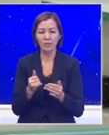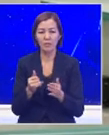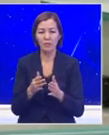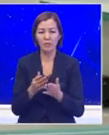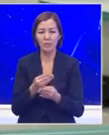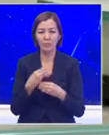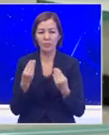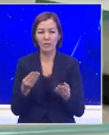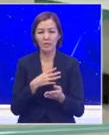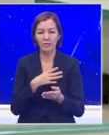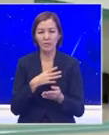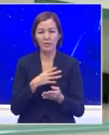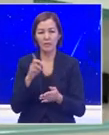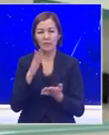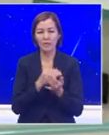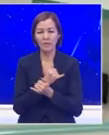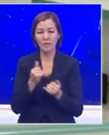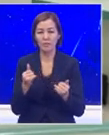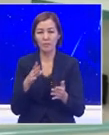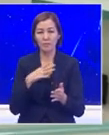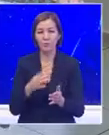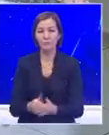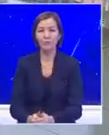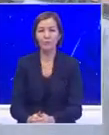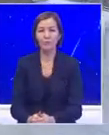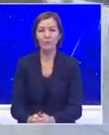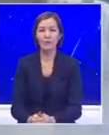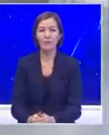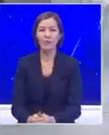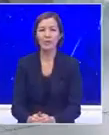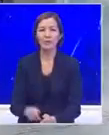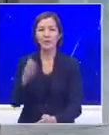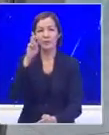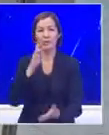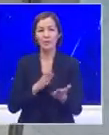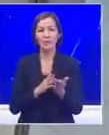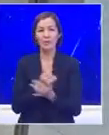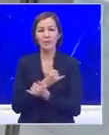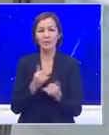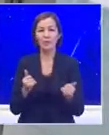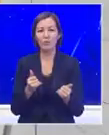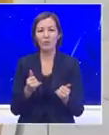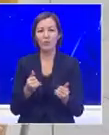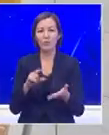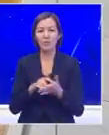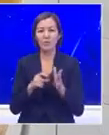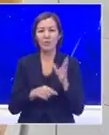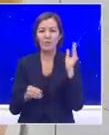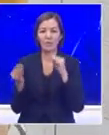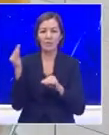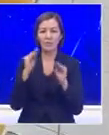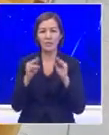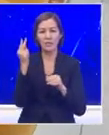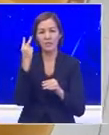қабылданып, 3500 мемлекеттік қызмет түрлері көрсетілді. Мұнда қызмет түрлерімен қатар кеңсе дизайны да өзгертілген, яғни жасыл